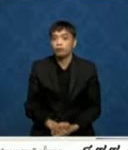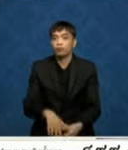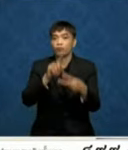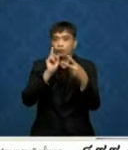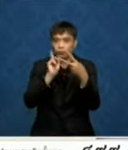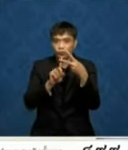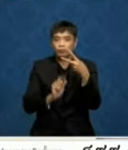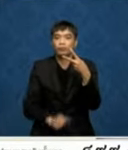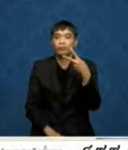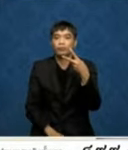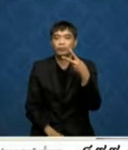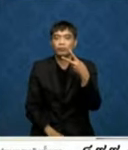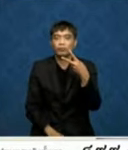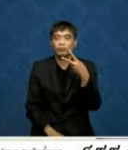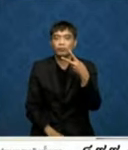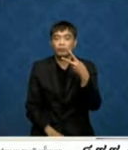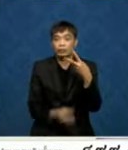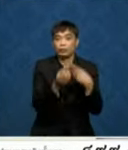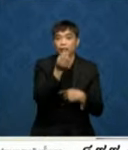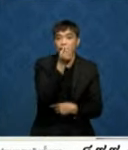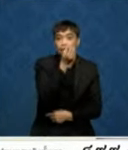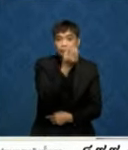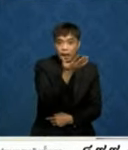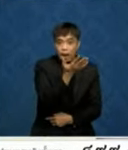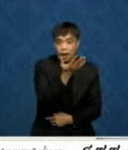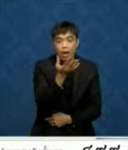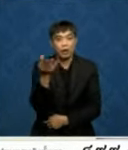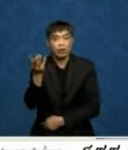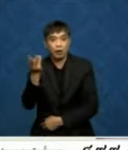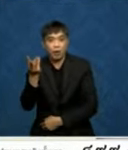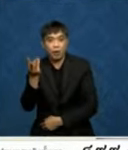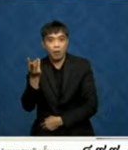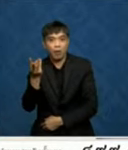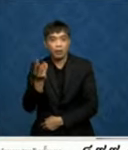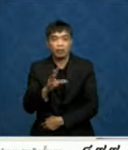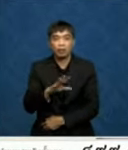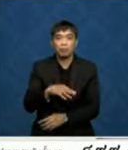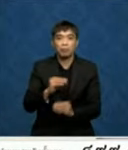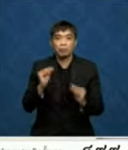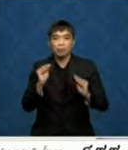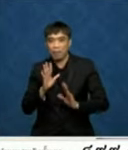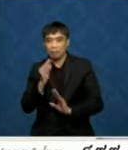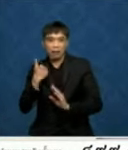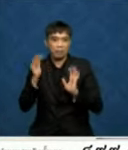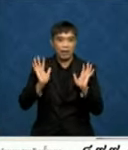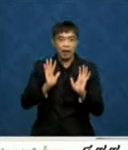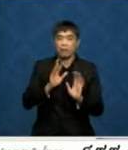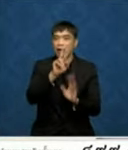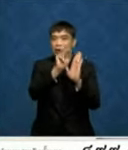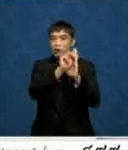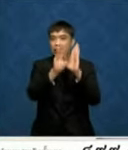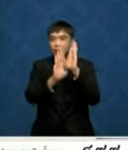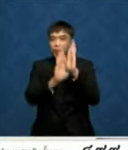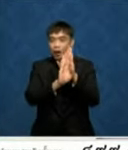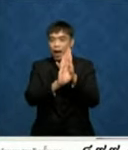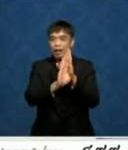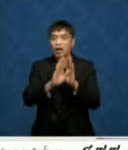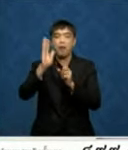องจะมากหรือน้อยก็ปฏิเสธไม่ได้ว่านี่เป็นนโยบายในการหา